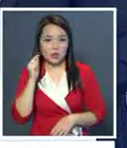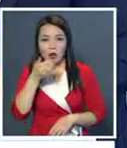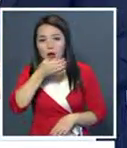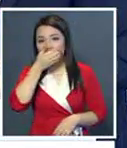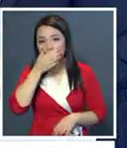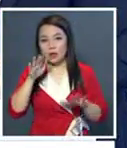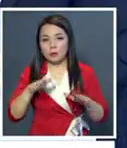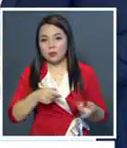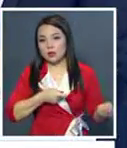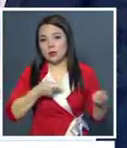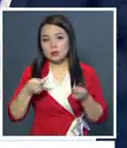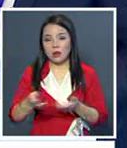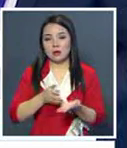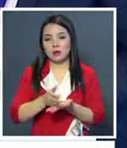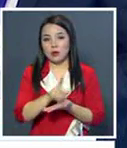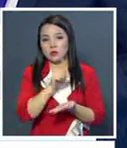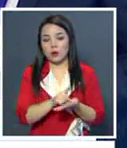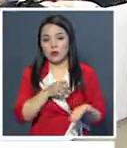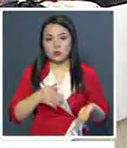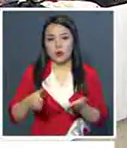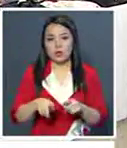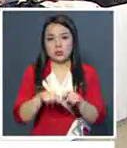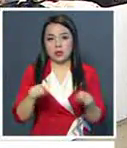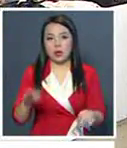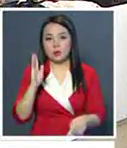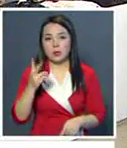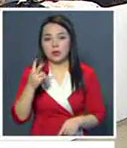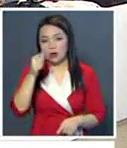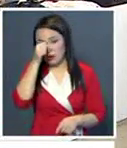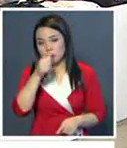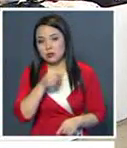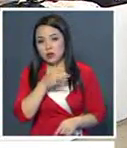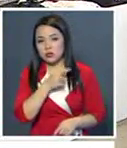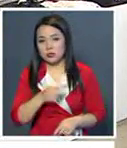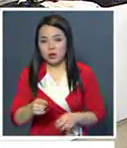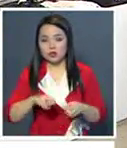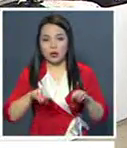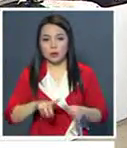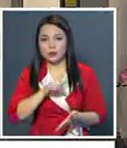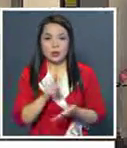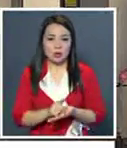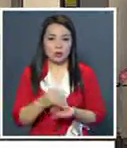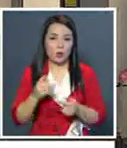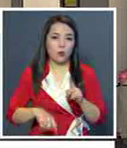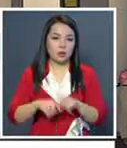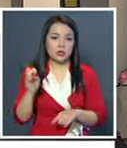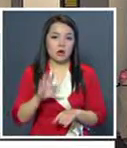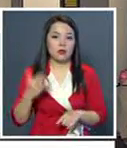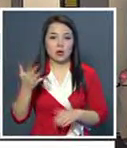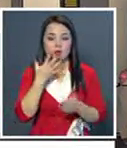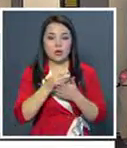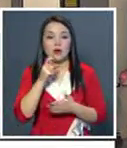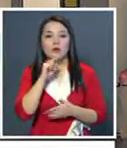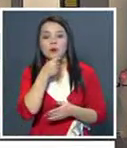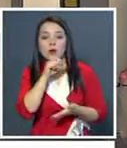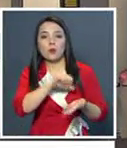елдеріне тасымалдауға жол ашылады. Құжат жұмыстары екі айдың ішінде шешіліп бітпек. Бұдан бөлек, отандық жанармай Еуразиялық экономикалық одаққа